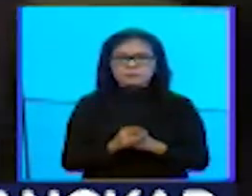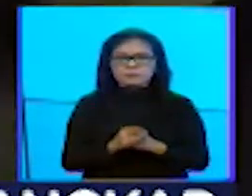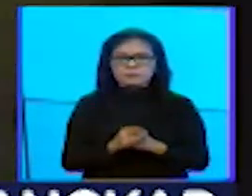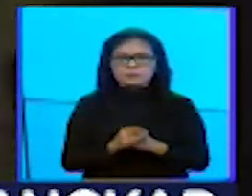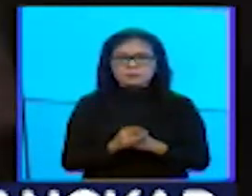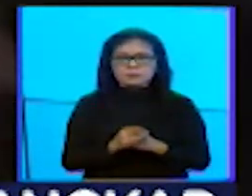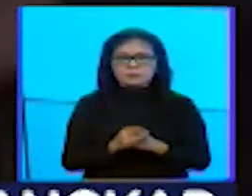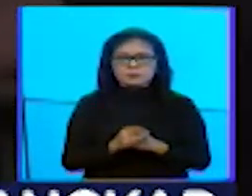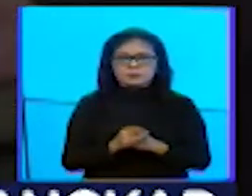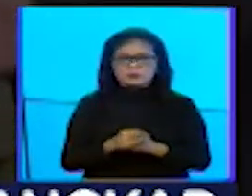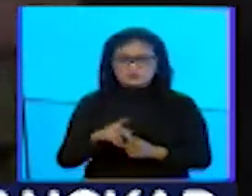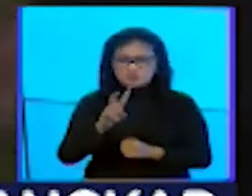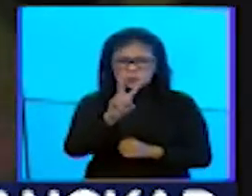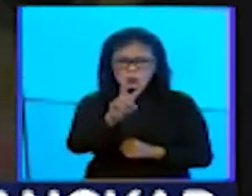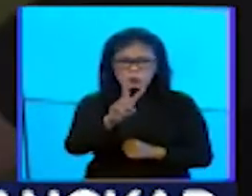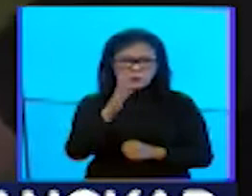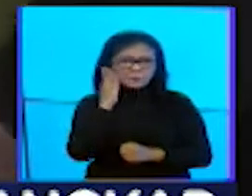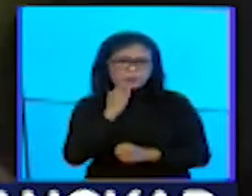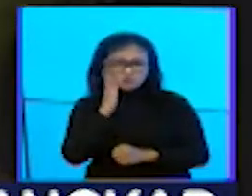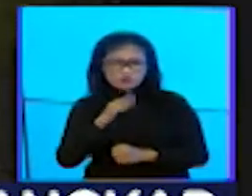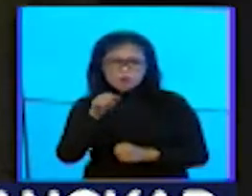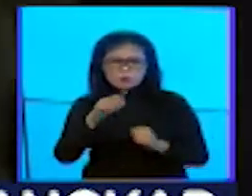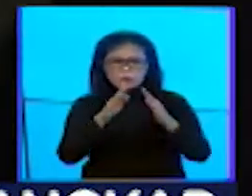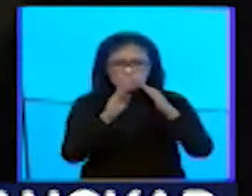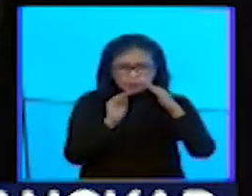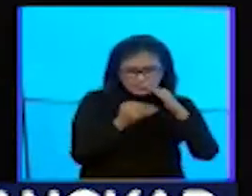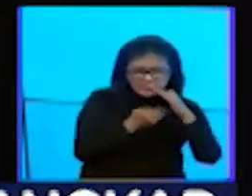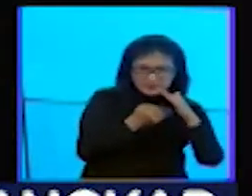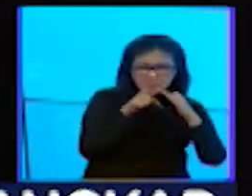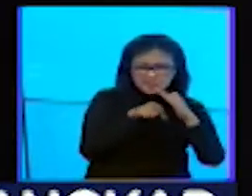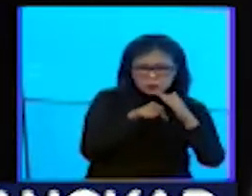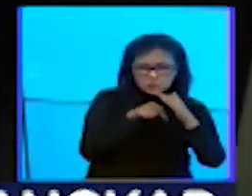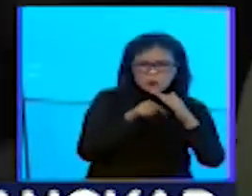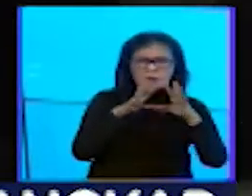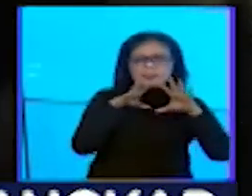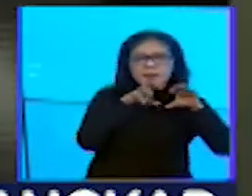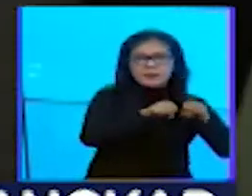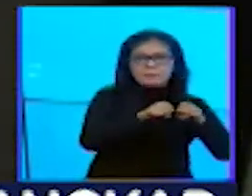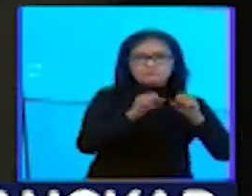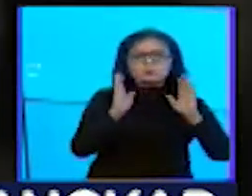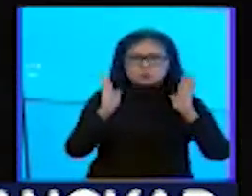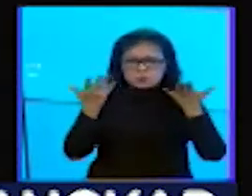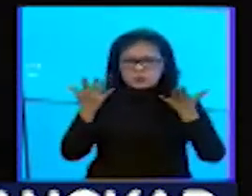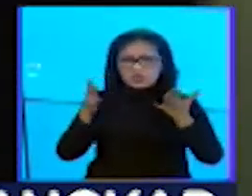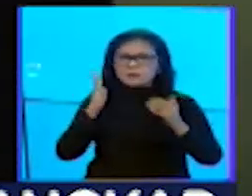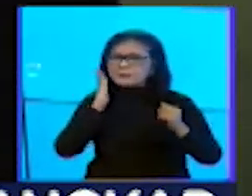Dua pemuda yang bersembunyi di dalam kamar mandi rumah warga berhasil ditangkap, sementara sisanya melarikan diri.